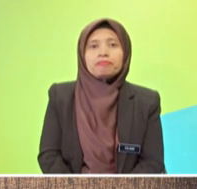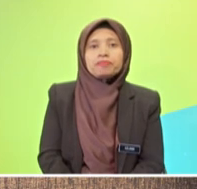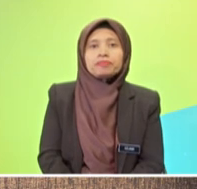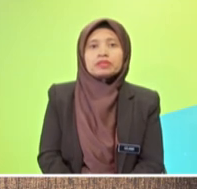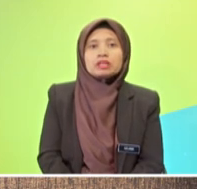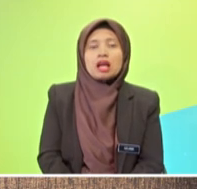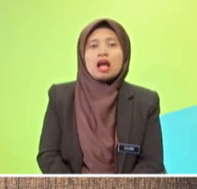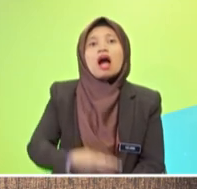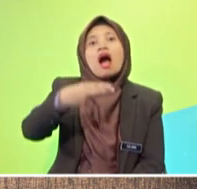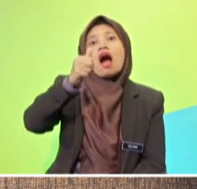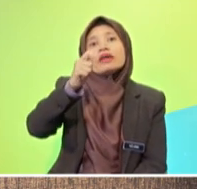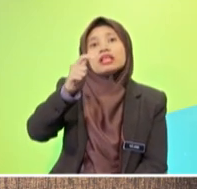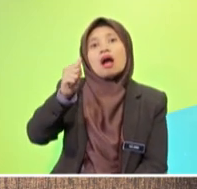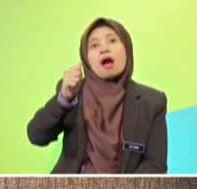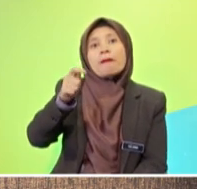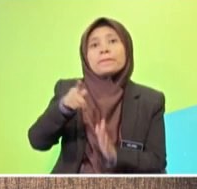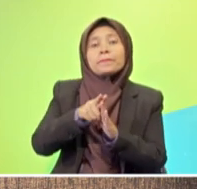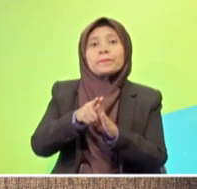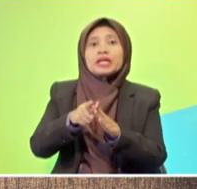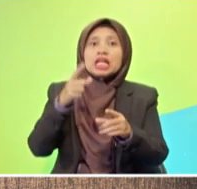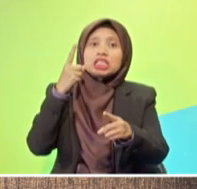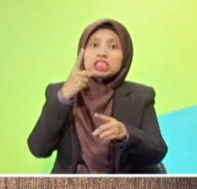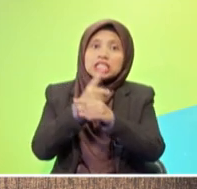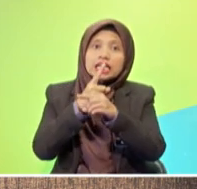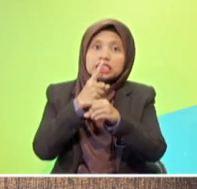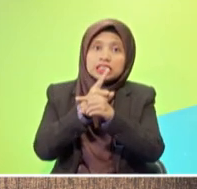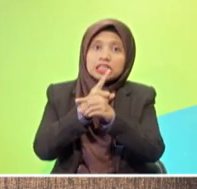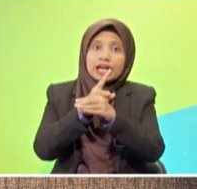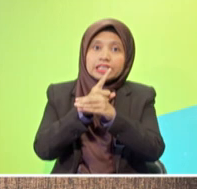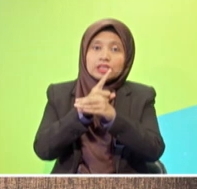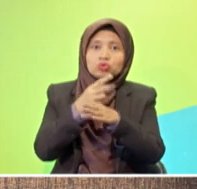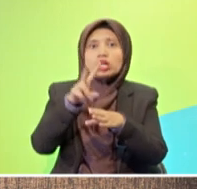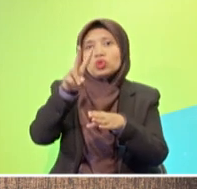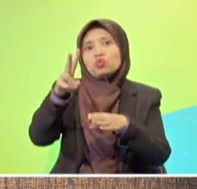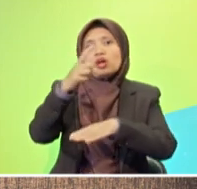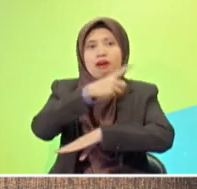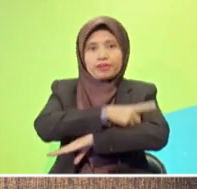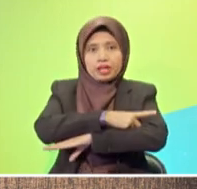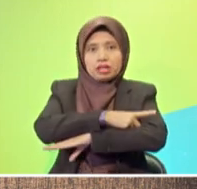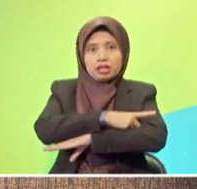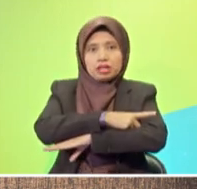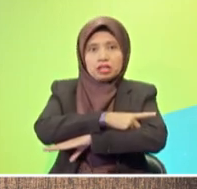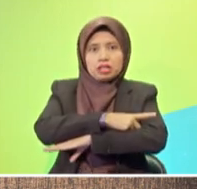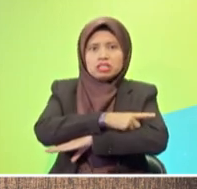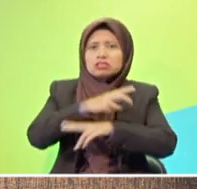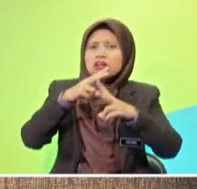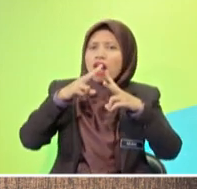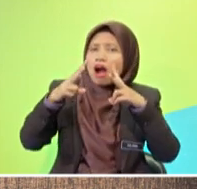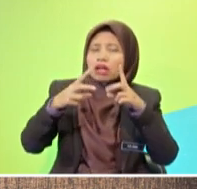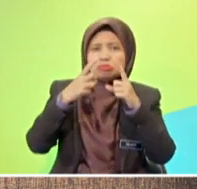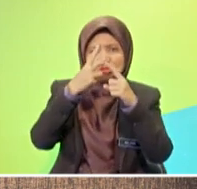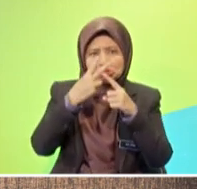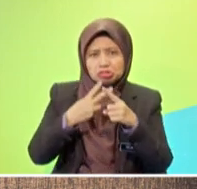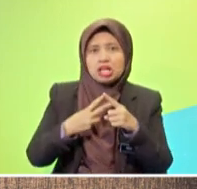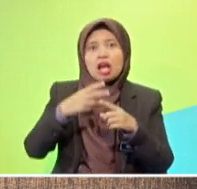kata perjanjian dengan Baginda itu pun sampailah dua hari sudah maka sangatlah duka cita Pak